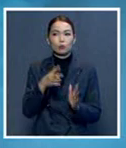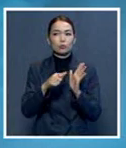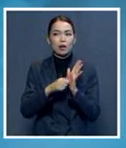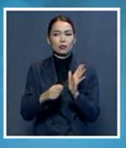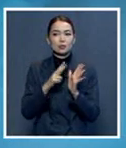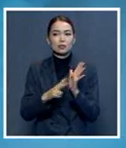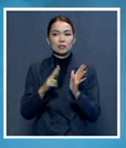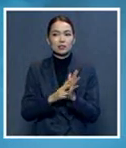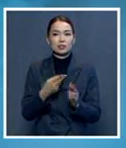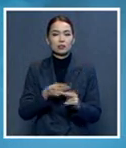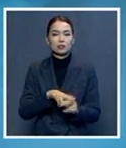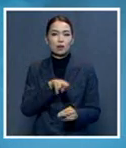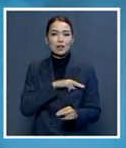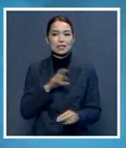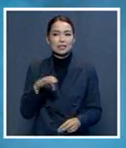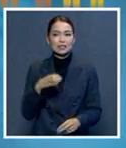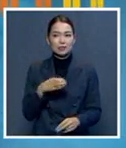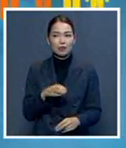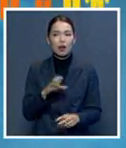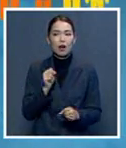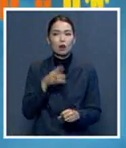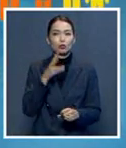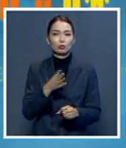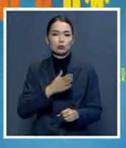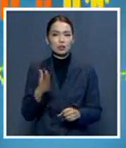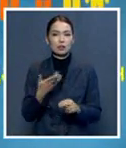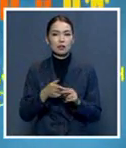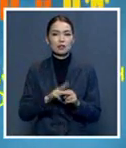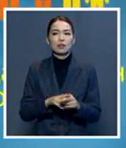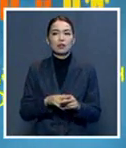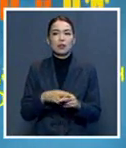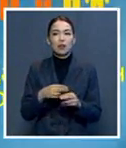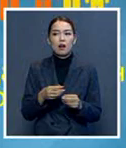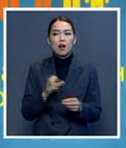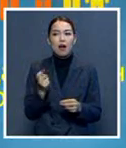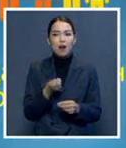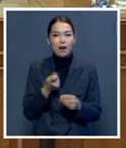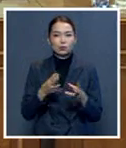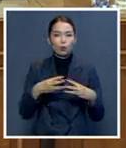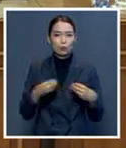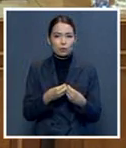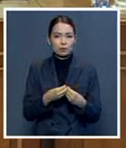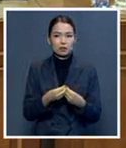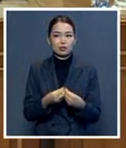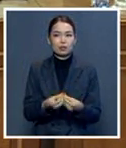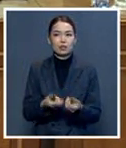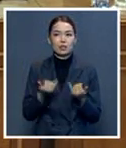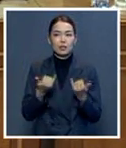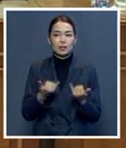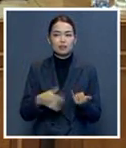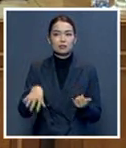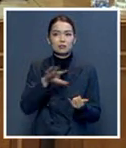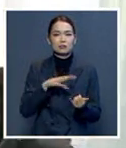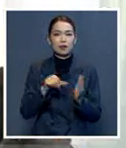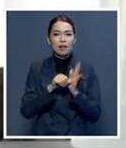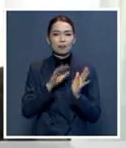және күміс алқа иегері. 3,5 мыңға жуық адам немесе 684 отбасы аз қамтылған. Сол күміс алқаның иегері